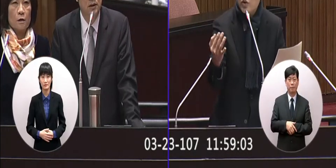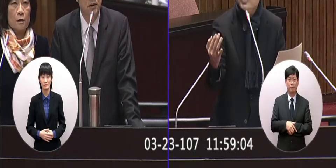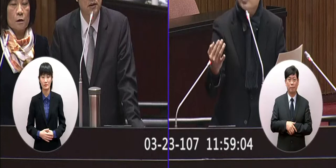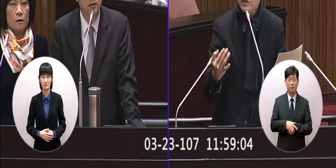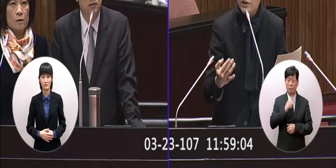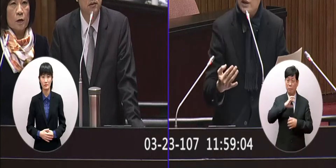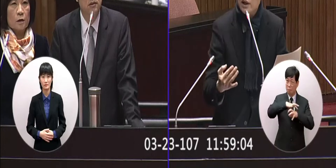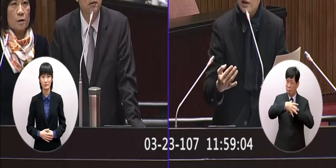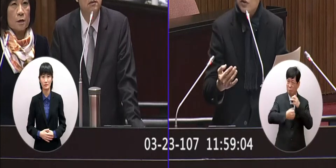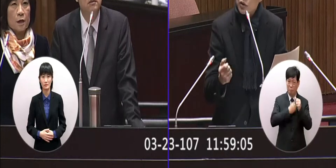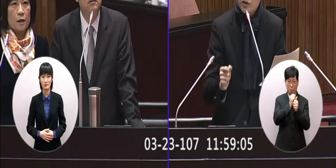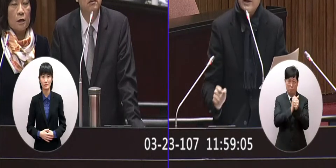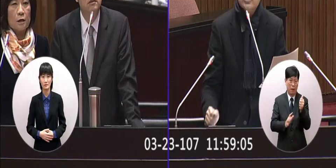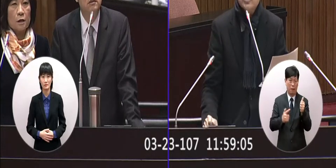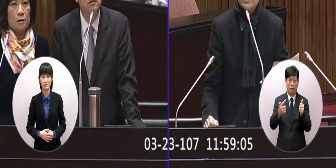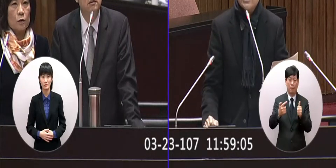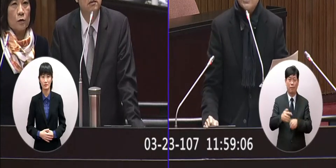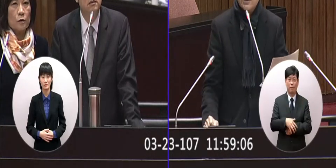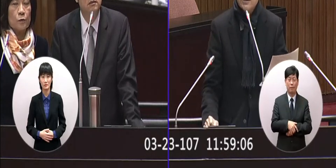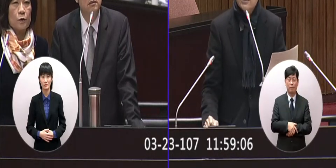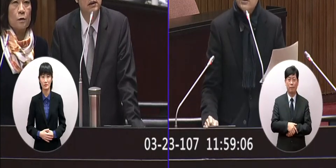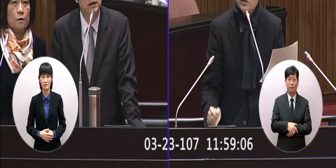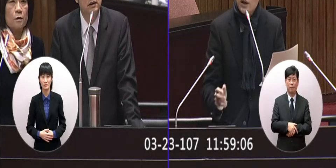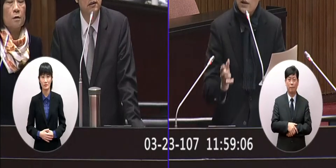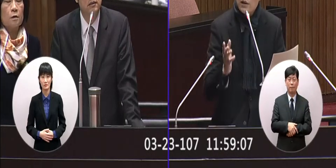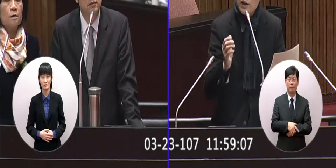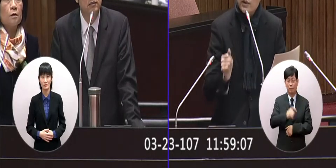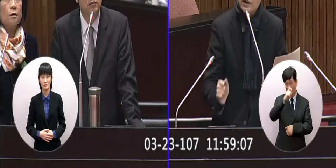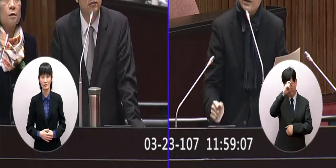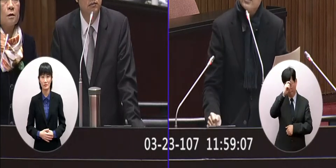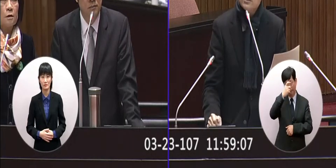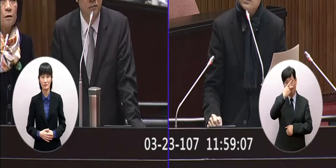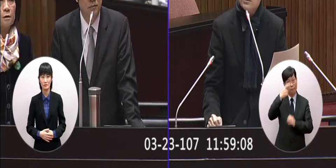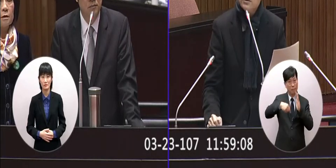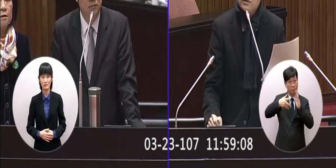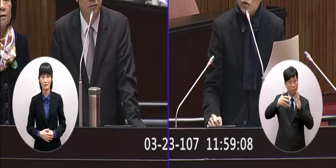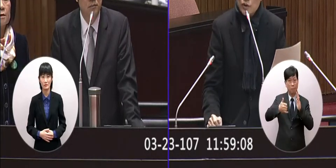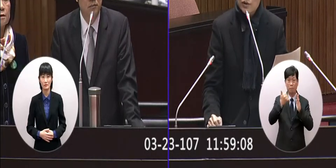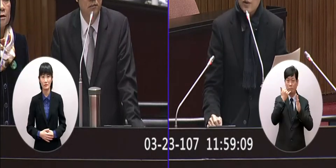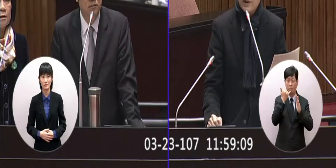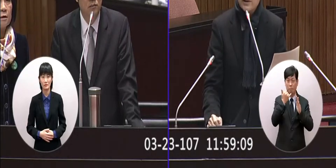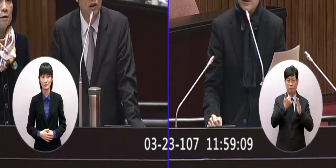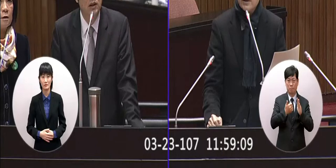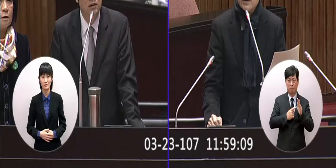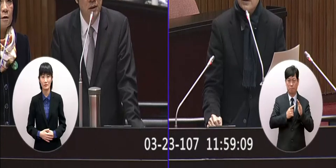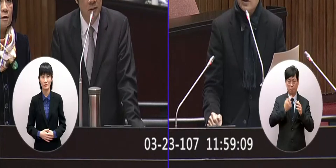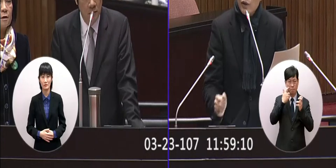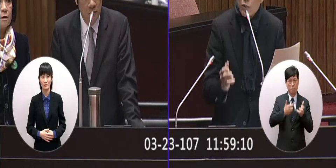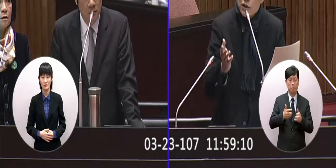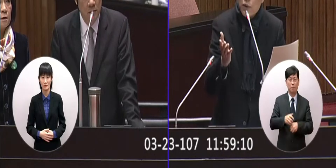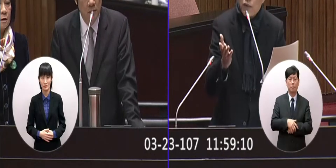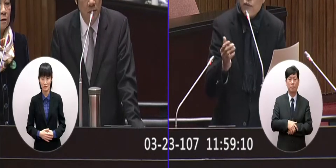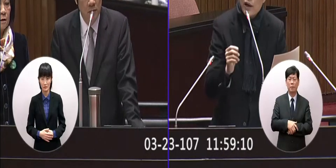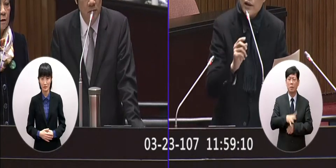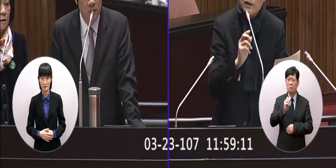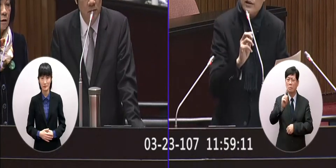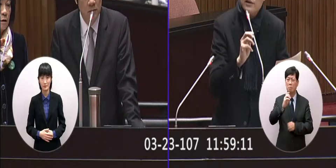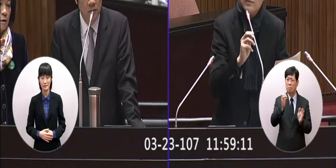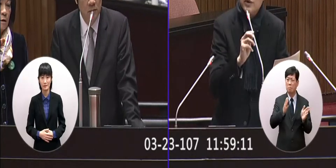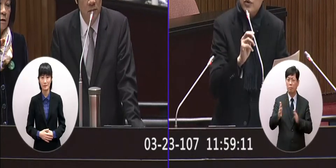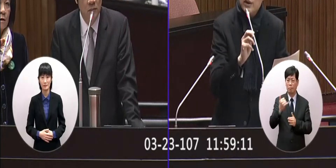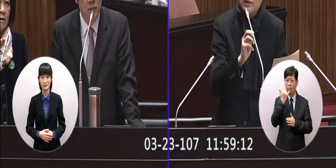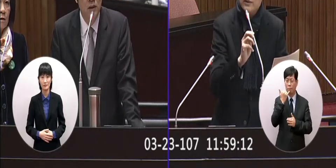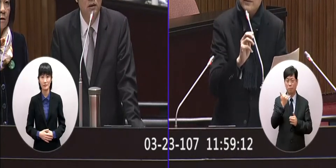这个 全球性的、啊、都受到严重的影响，希望赖院长可以重视这个问题。你有没有什么方法可